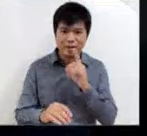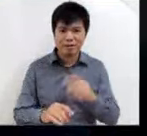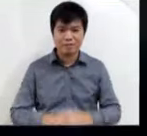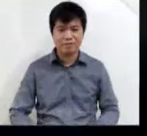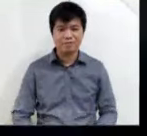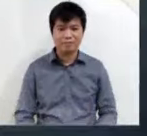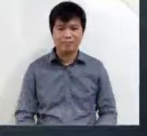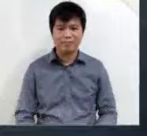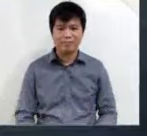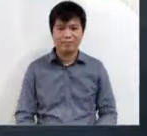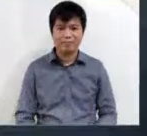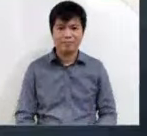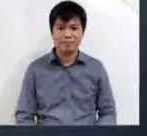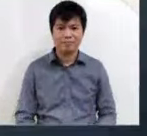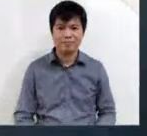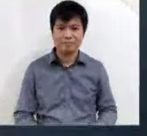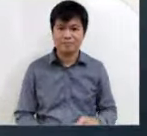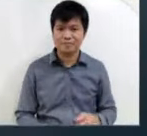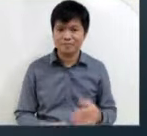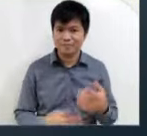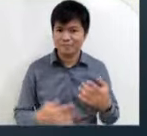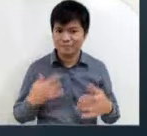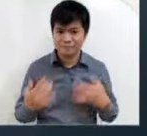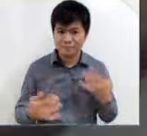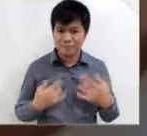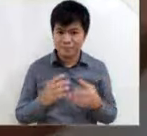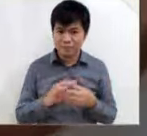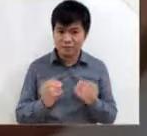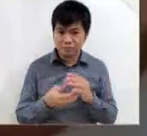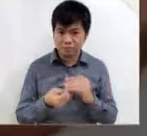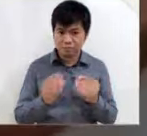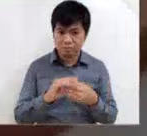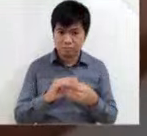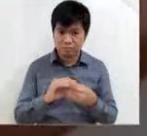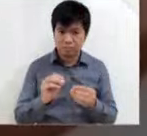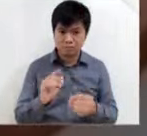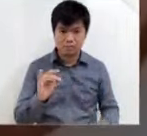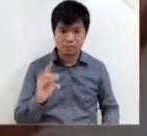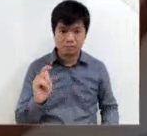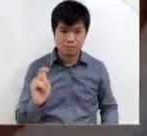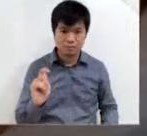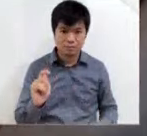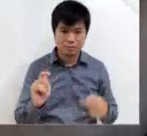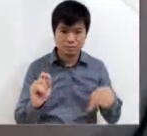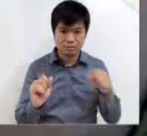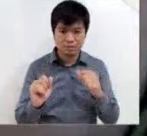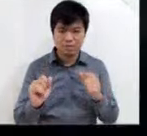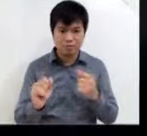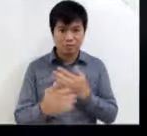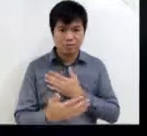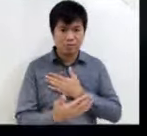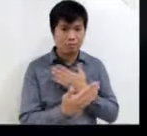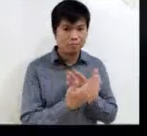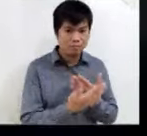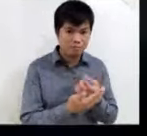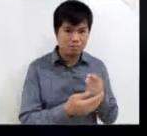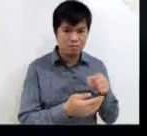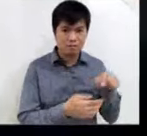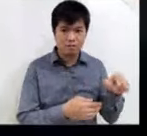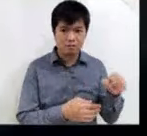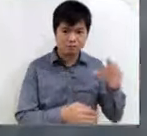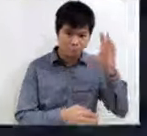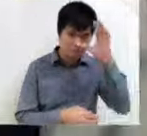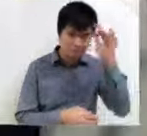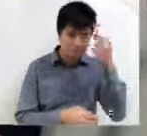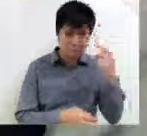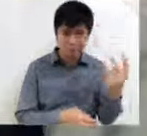sa mga magiging development ng kwento ng karakter niya na si Tim, na nai-inlove na rin kay Poch, played by Miggy